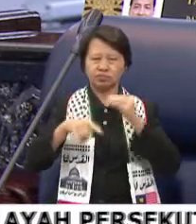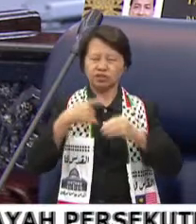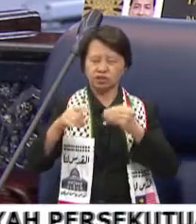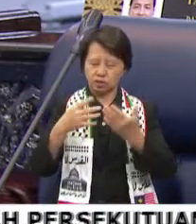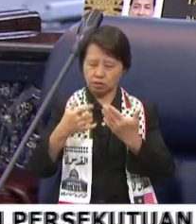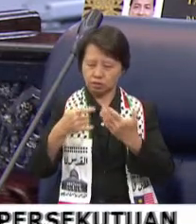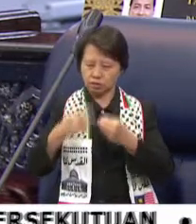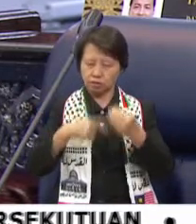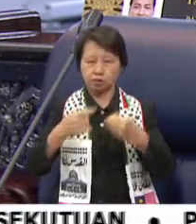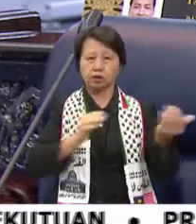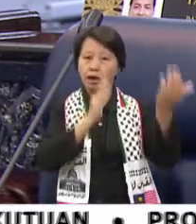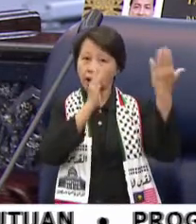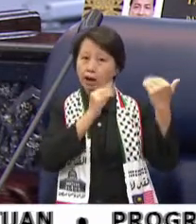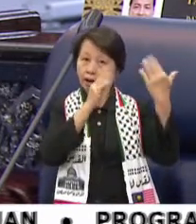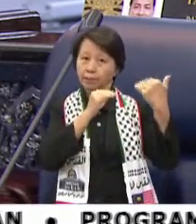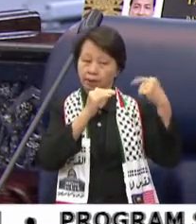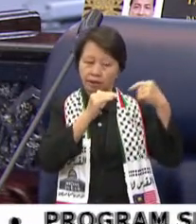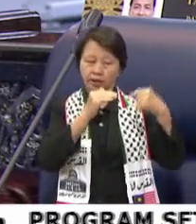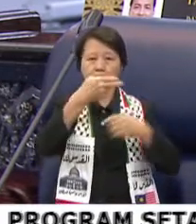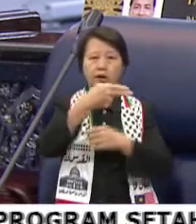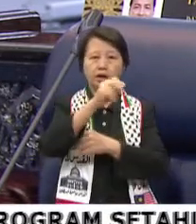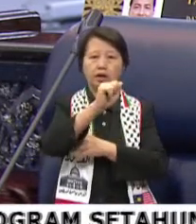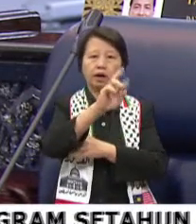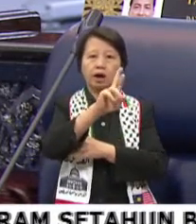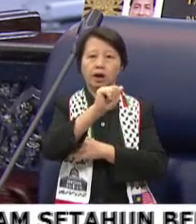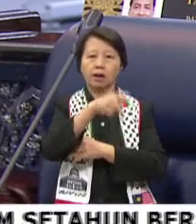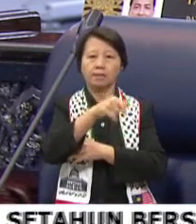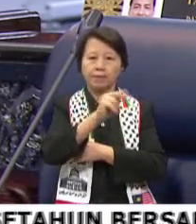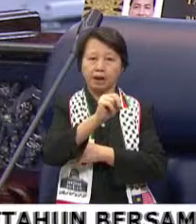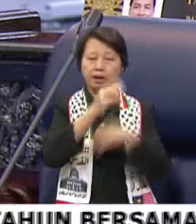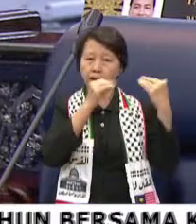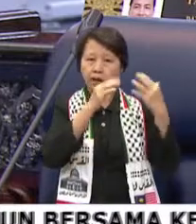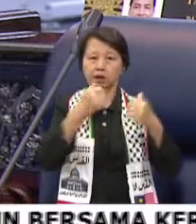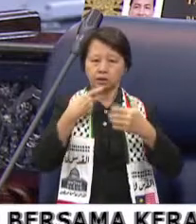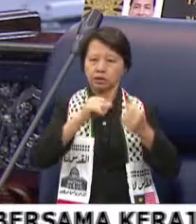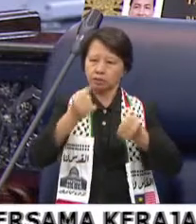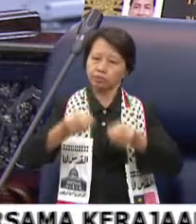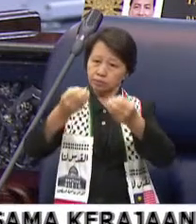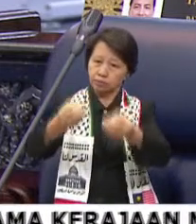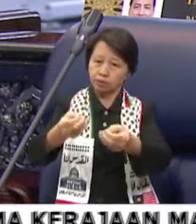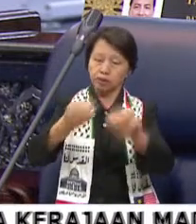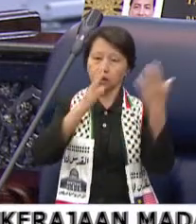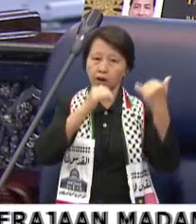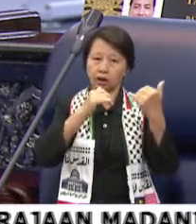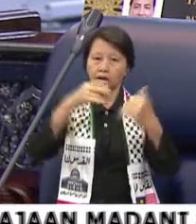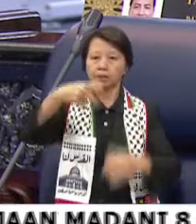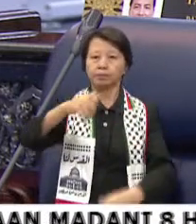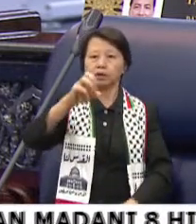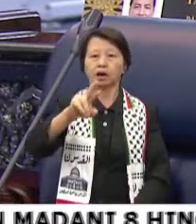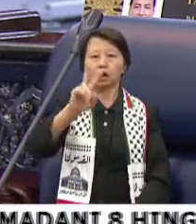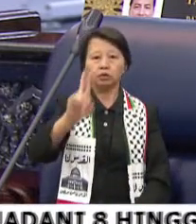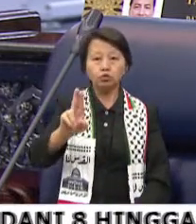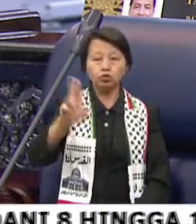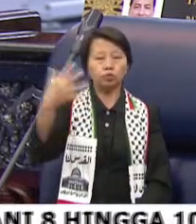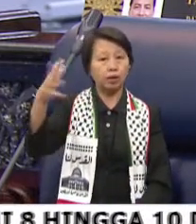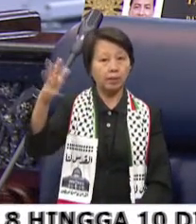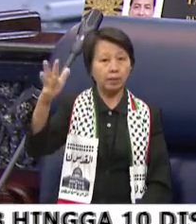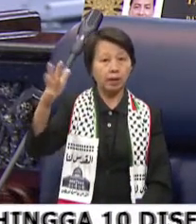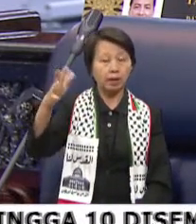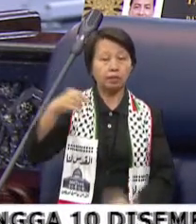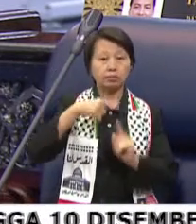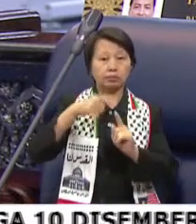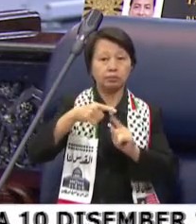dokumen Harapan Kita boleh tawaran Harapan pru15